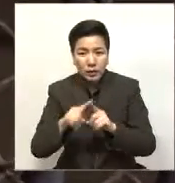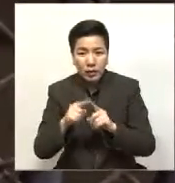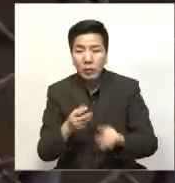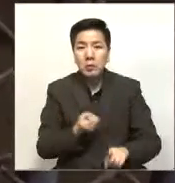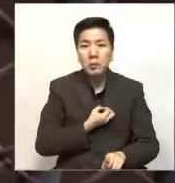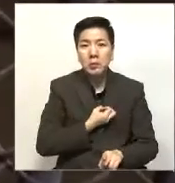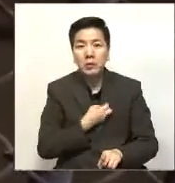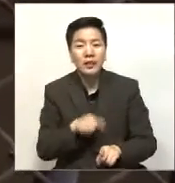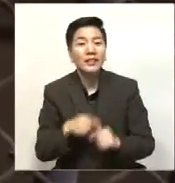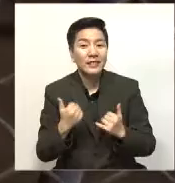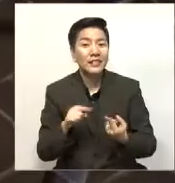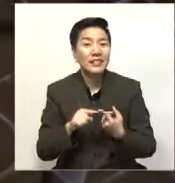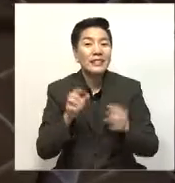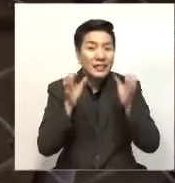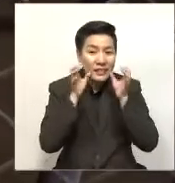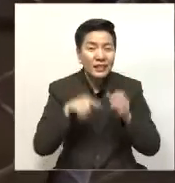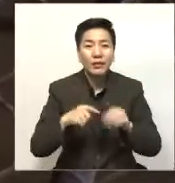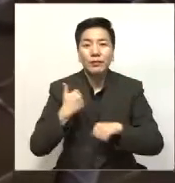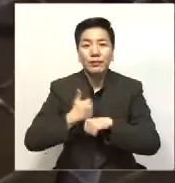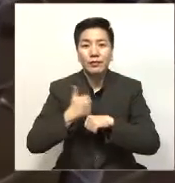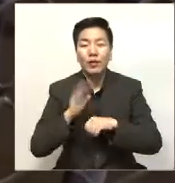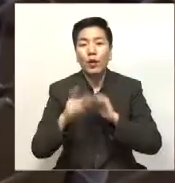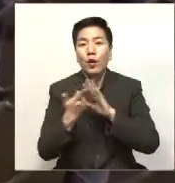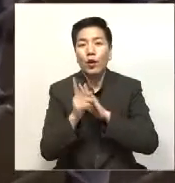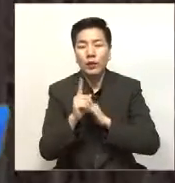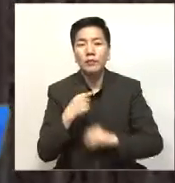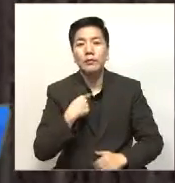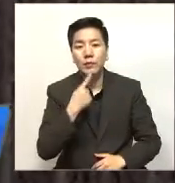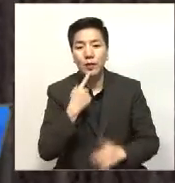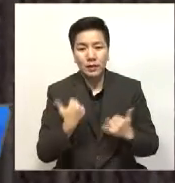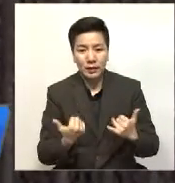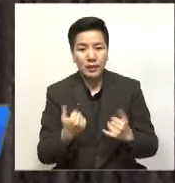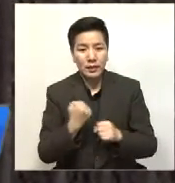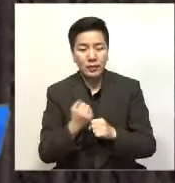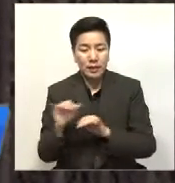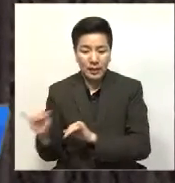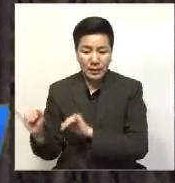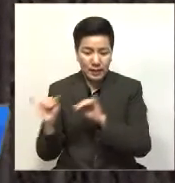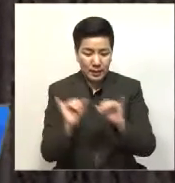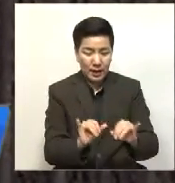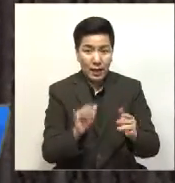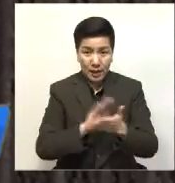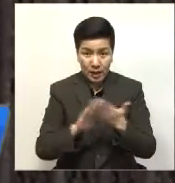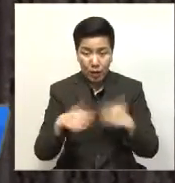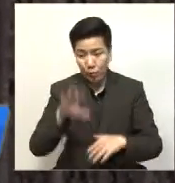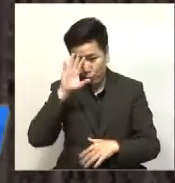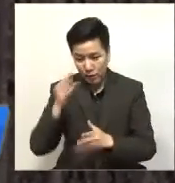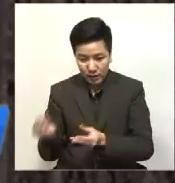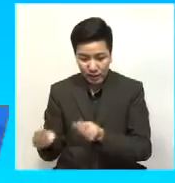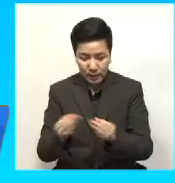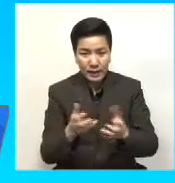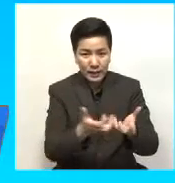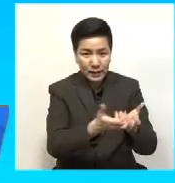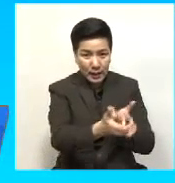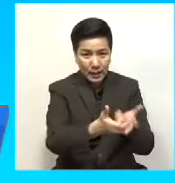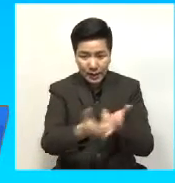วอื่นนายธนชนเคนสิงห์ผู้อำนวยการสวนสัตว์ขอนแก่นบอกว่าหลังจากที่รับสัตว์มาจากสวนสัตว์ดุสิตแล้วก็จะ